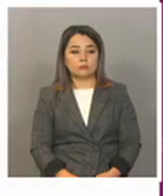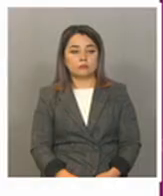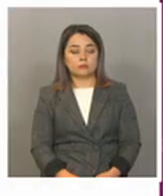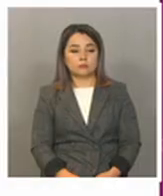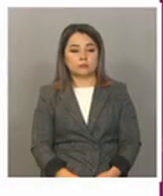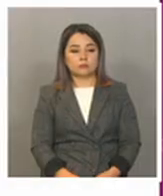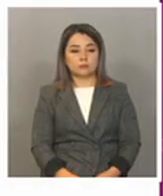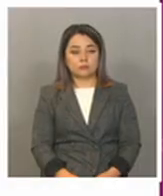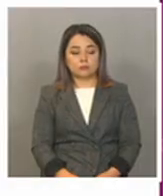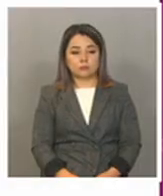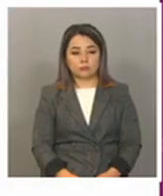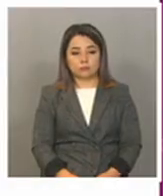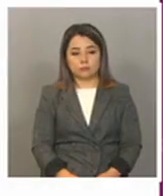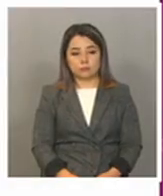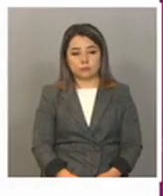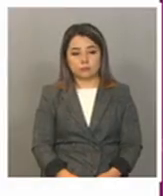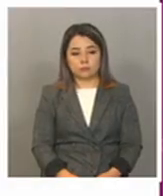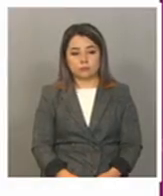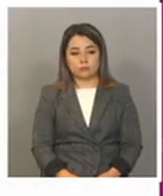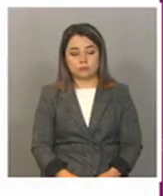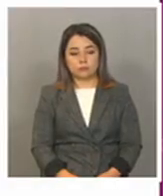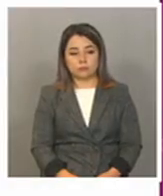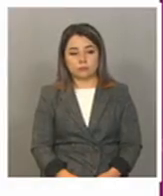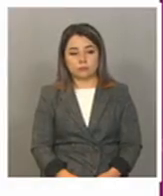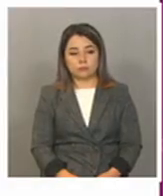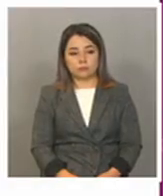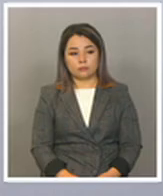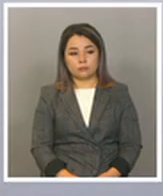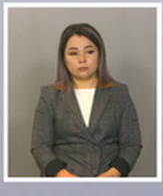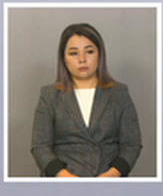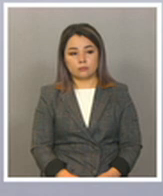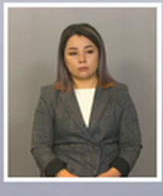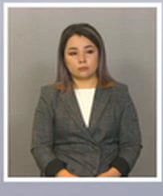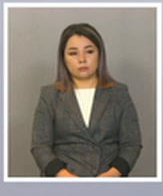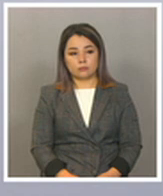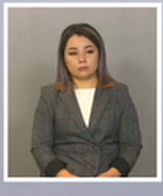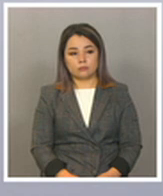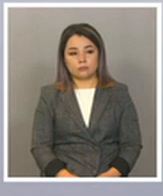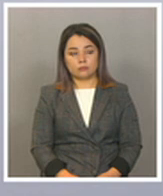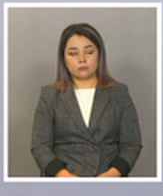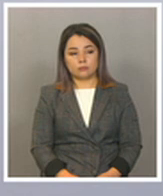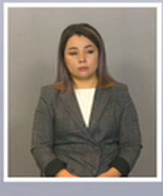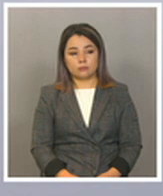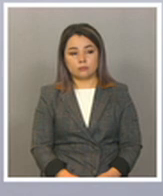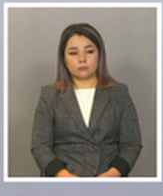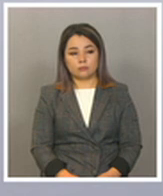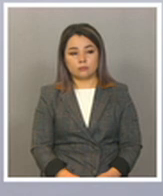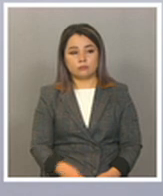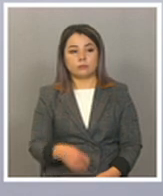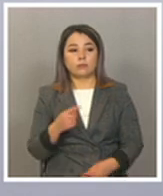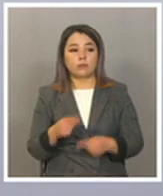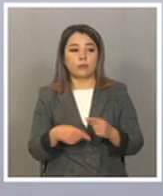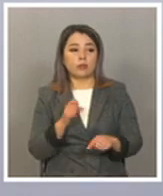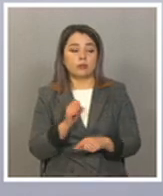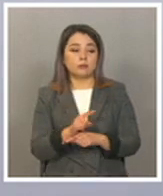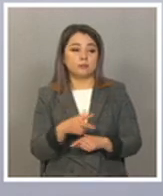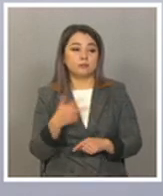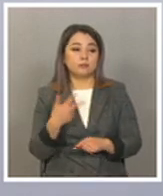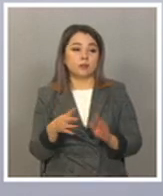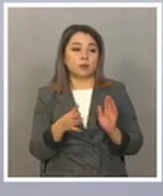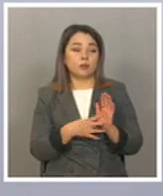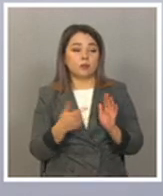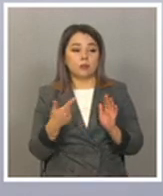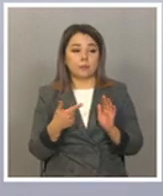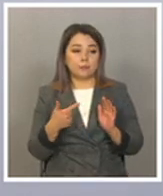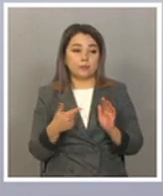жауабы 60 және 90 километр сағат. Келесі тапсырма. 39 грамм